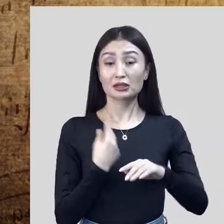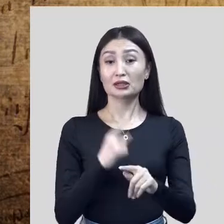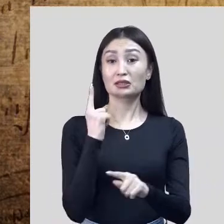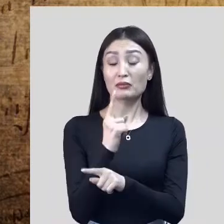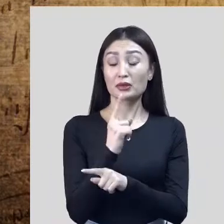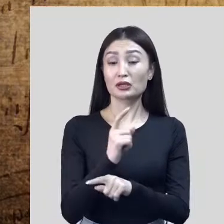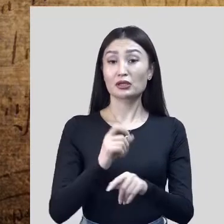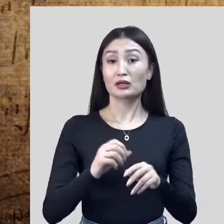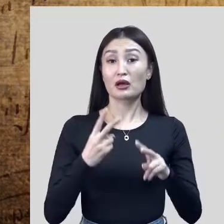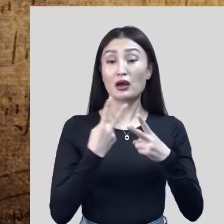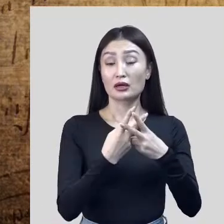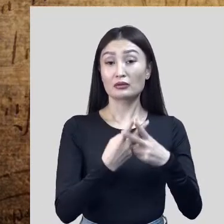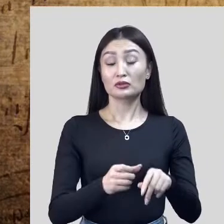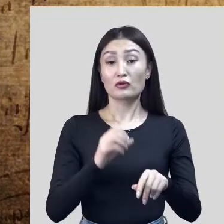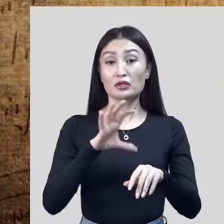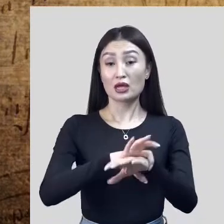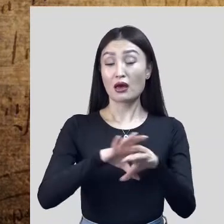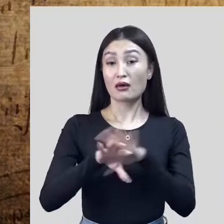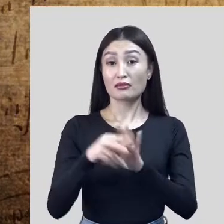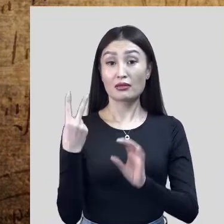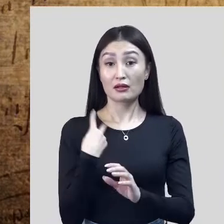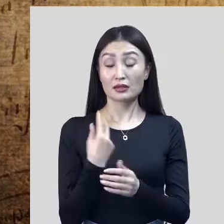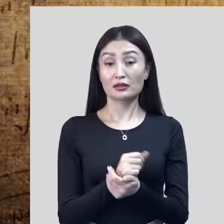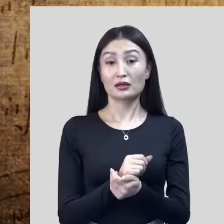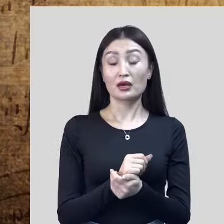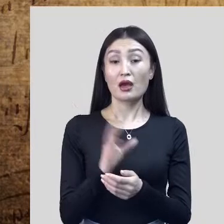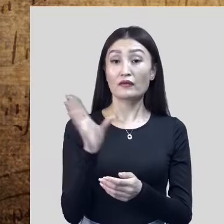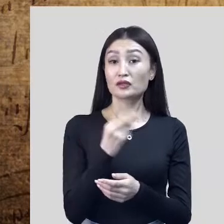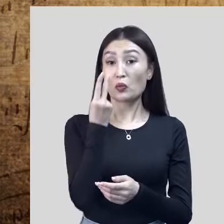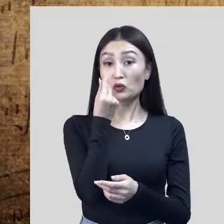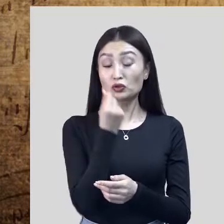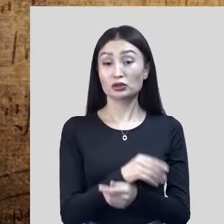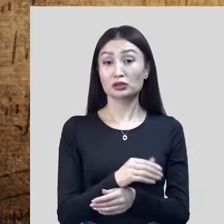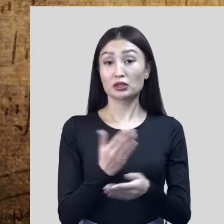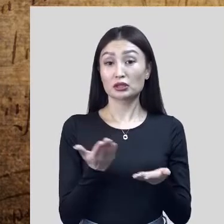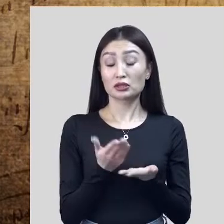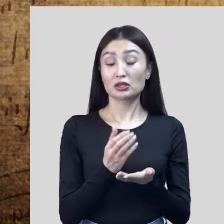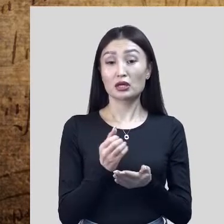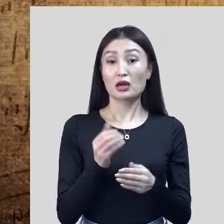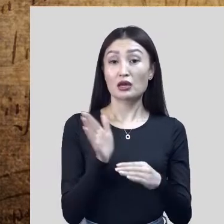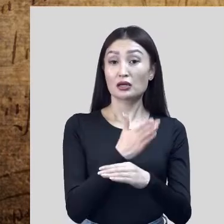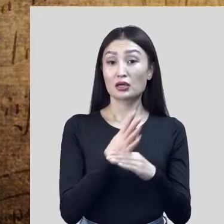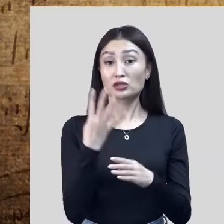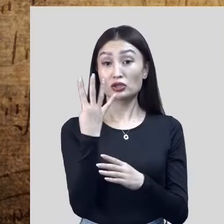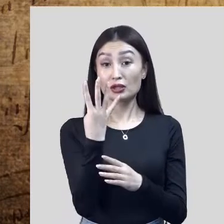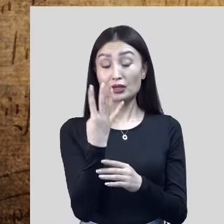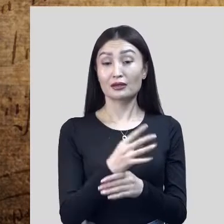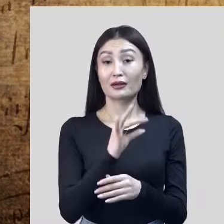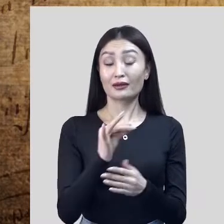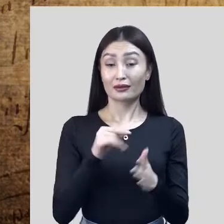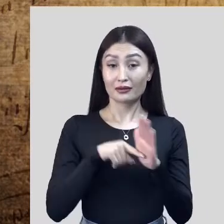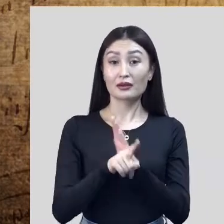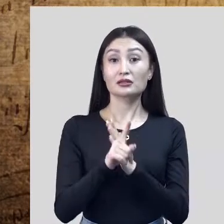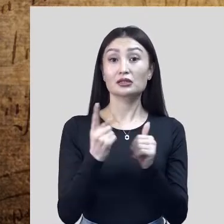в рабство за долги 594 года н.э. Все мужчины, уроженцы Аттики, были поделены на 4 разряда и